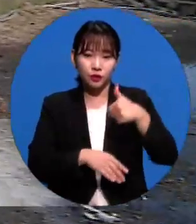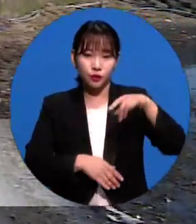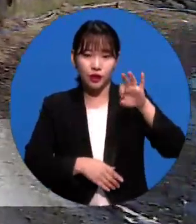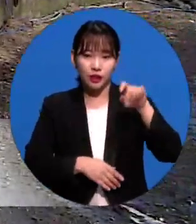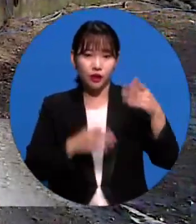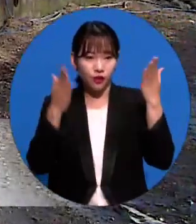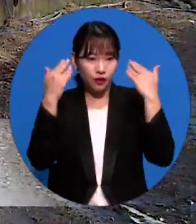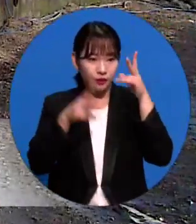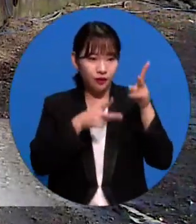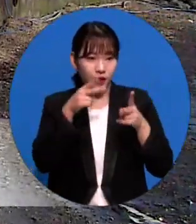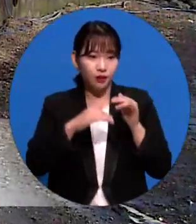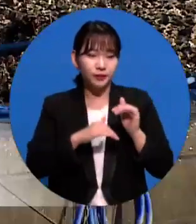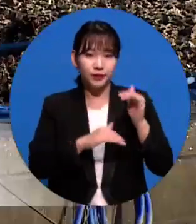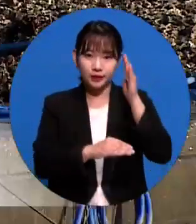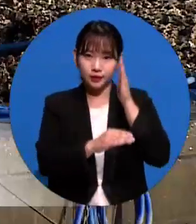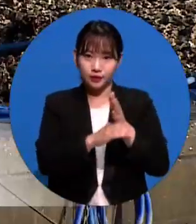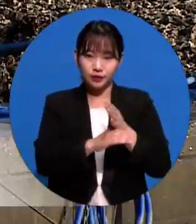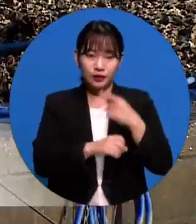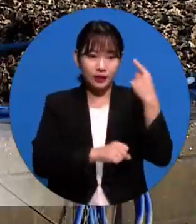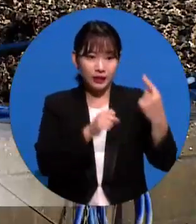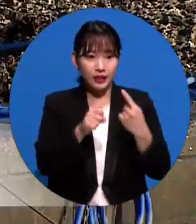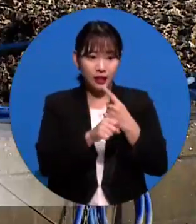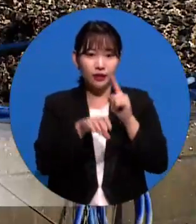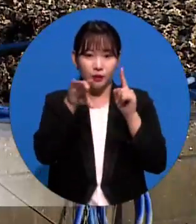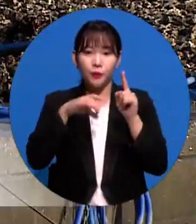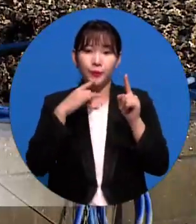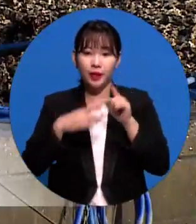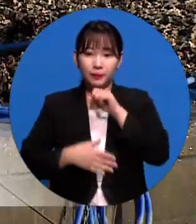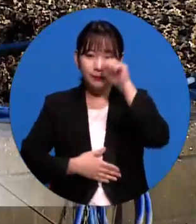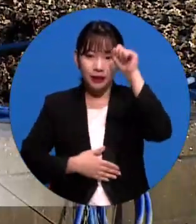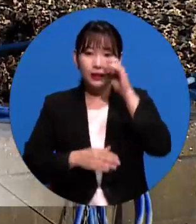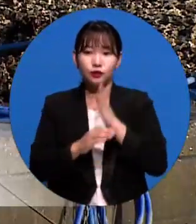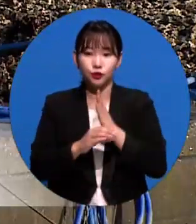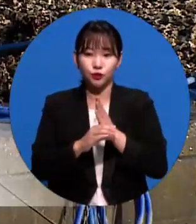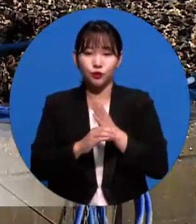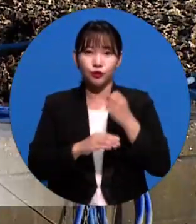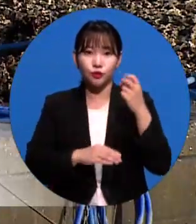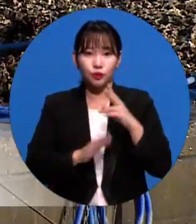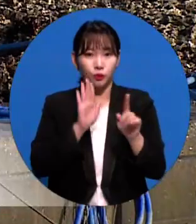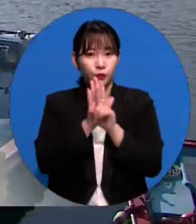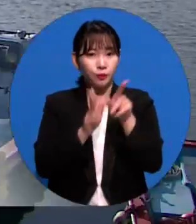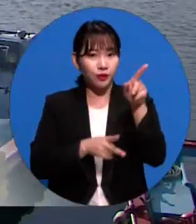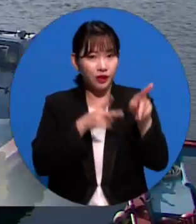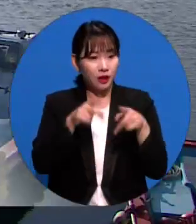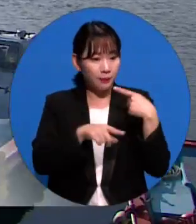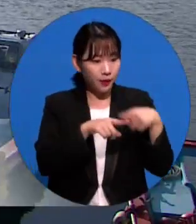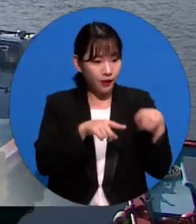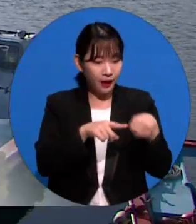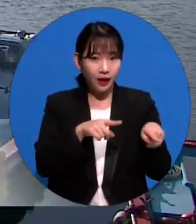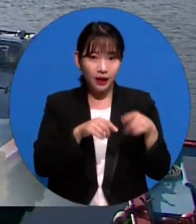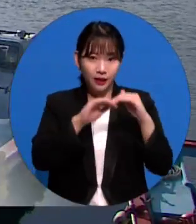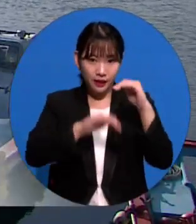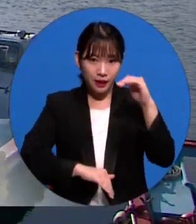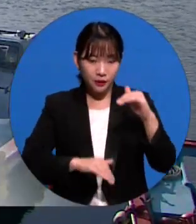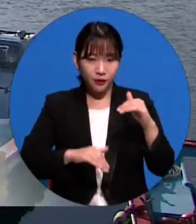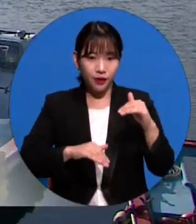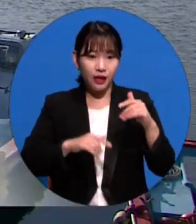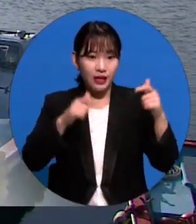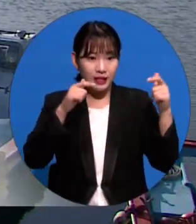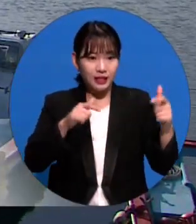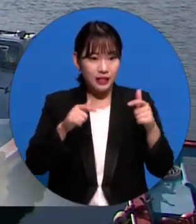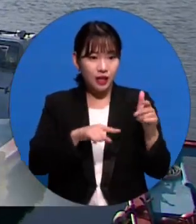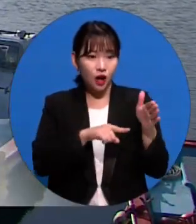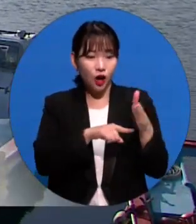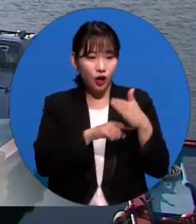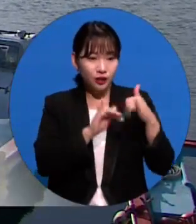귀여학교 사업을 진행하고 있는데 1년에 단 한 곳만 선정하고 있고 공모사업평가 항목에 지역별 귀여인수나